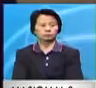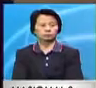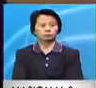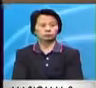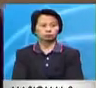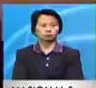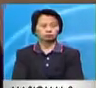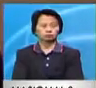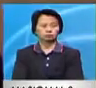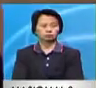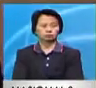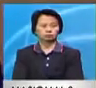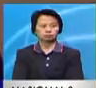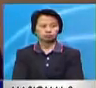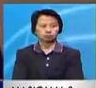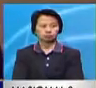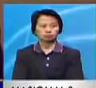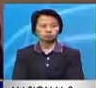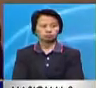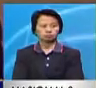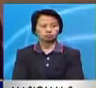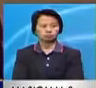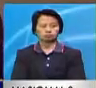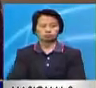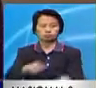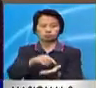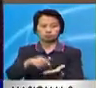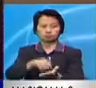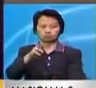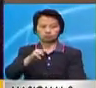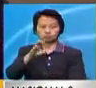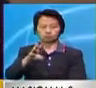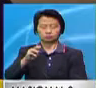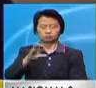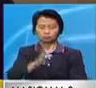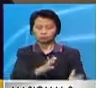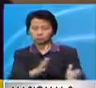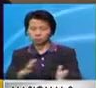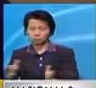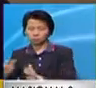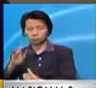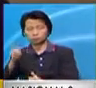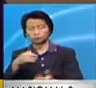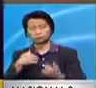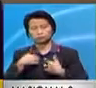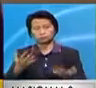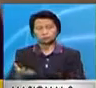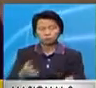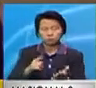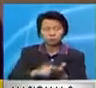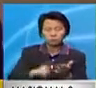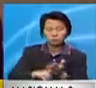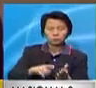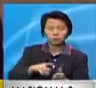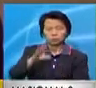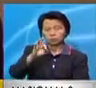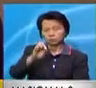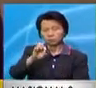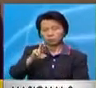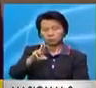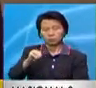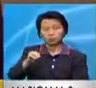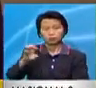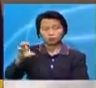And this is under MCMC's charter. It is something that they will have to figure out what is the policy regulatory framework that will